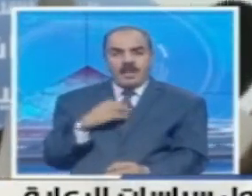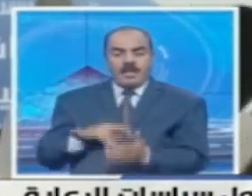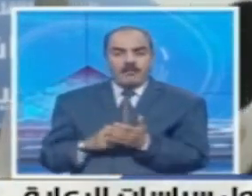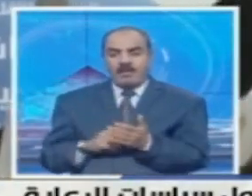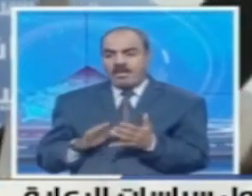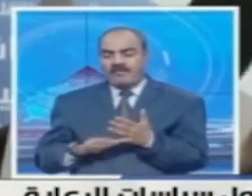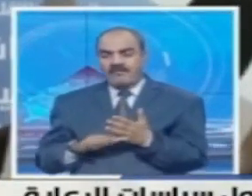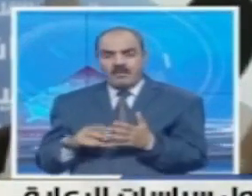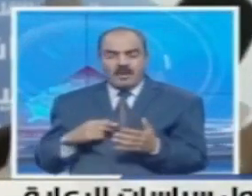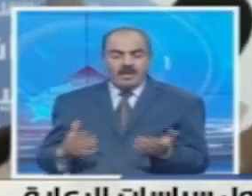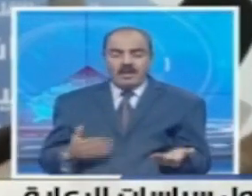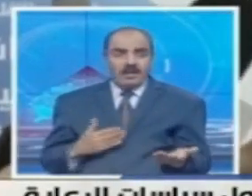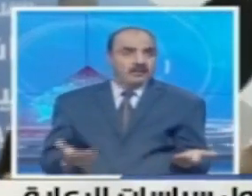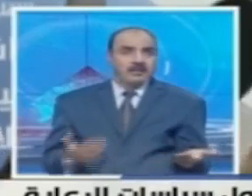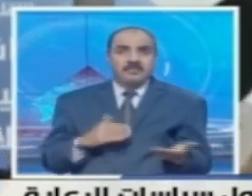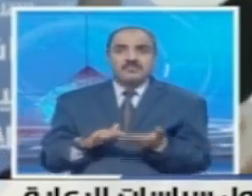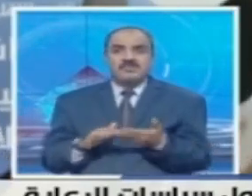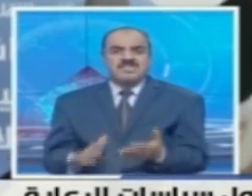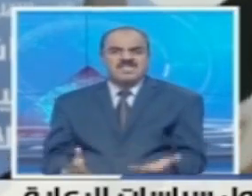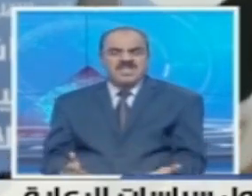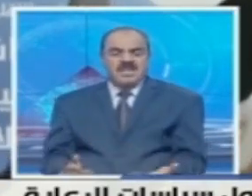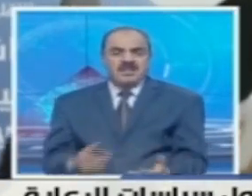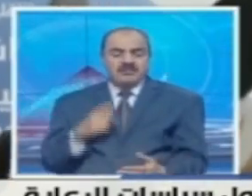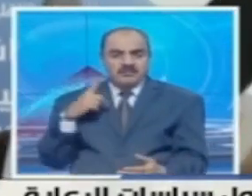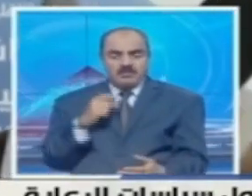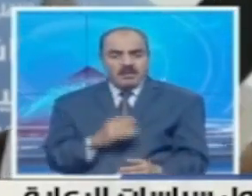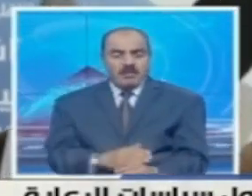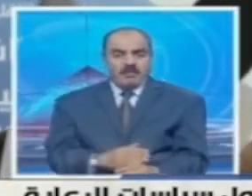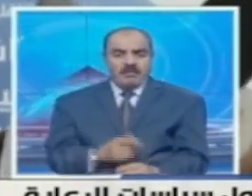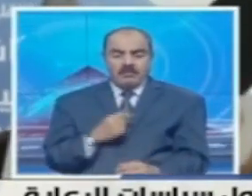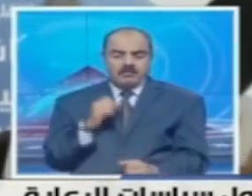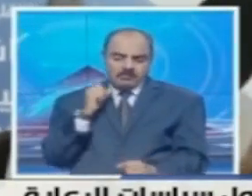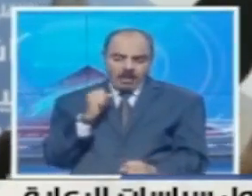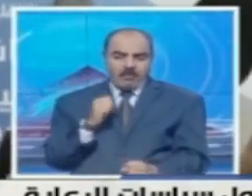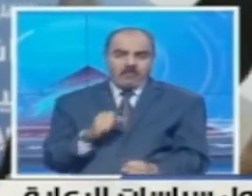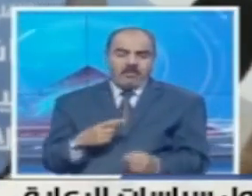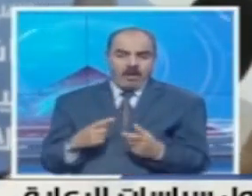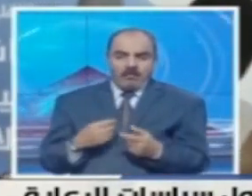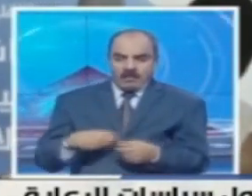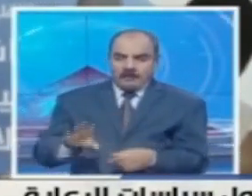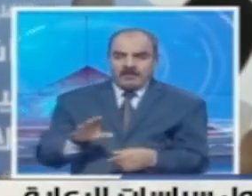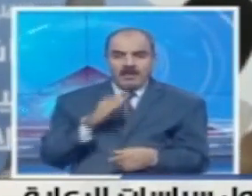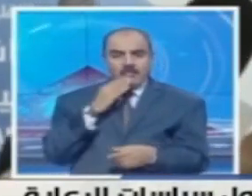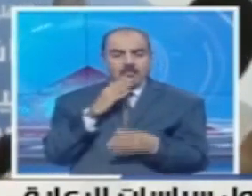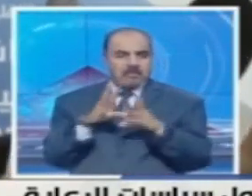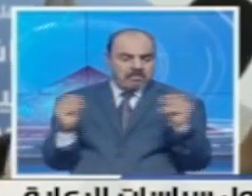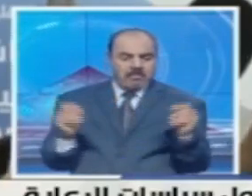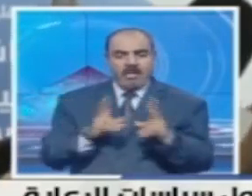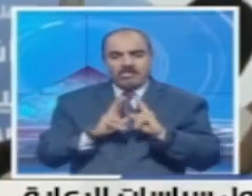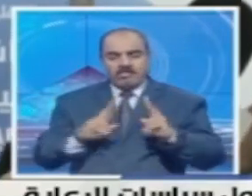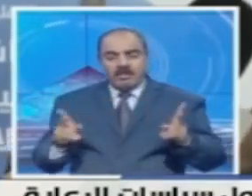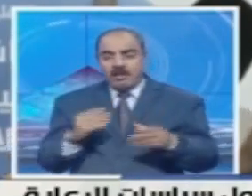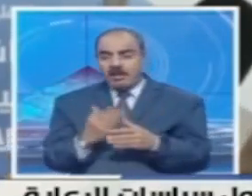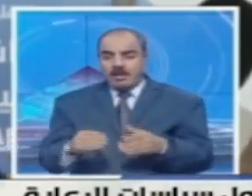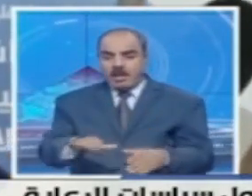كطفل محتاج لحاجة زي دي، أو في ظروف اتولد في ظروف صعبة، ان احنا النهاردة اللي هم